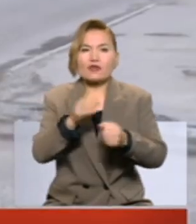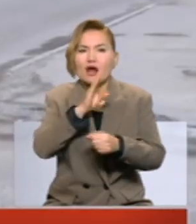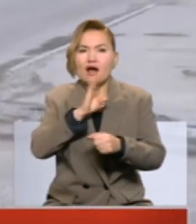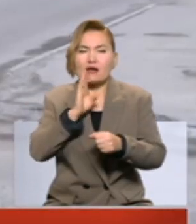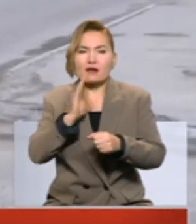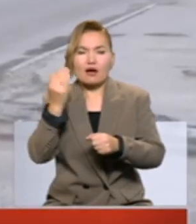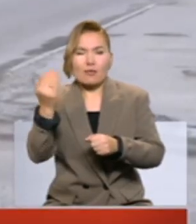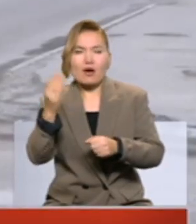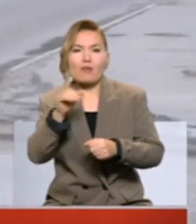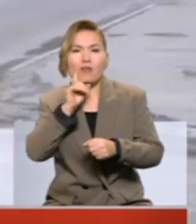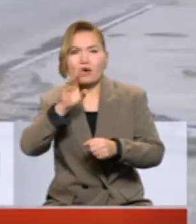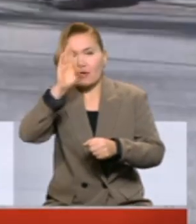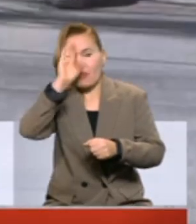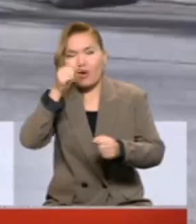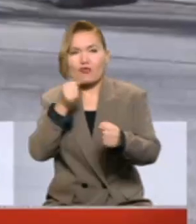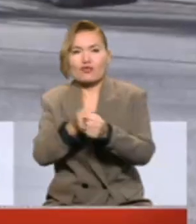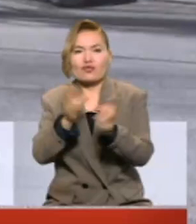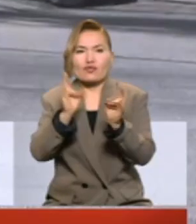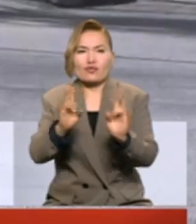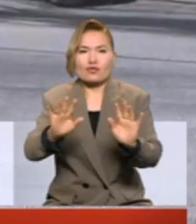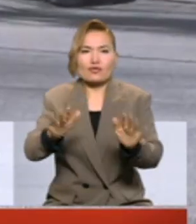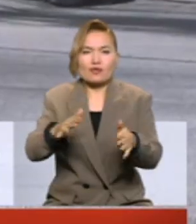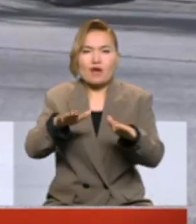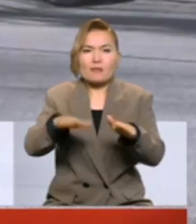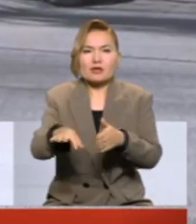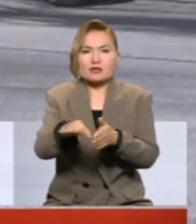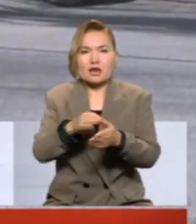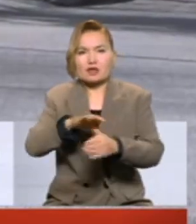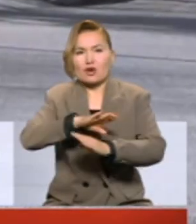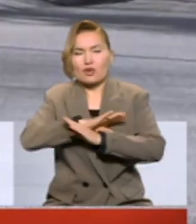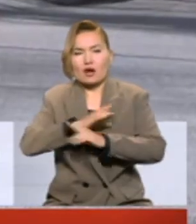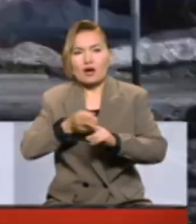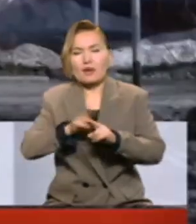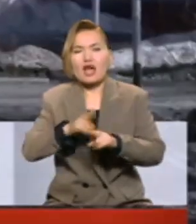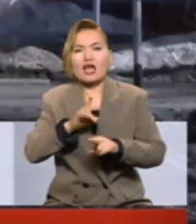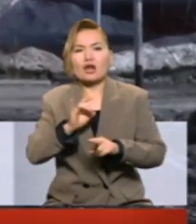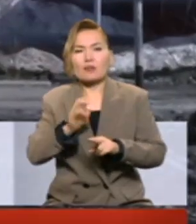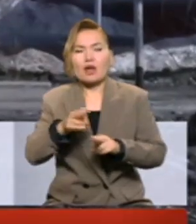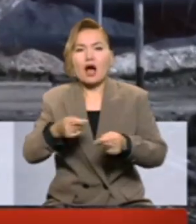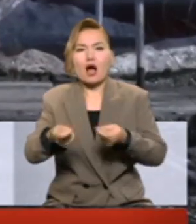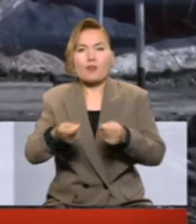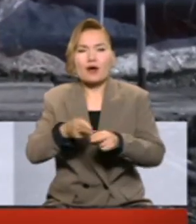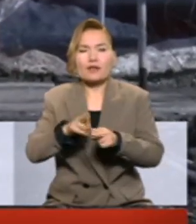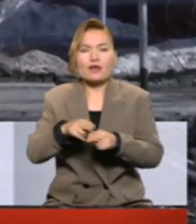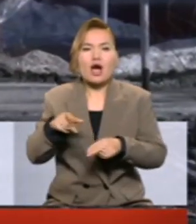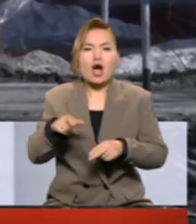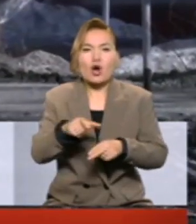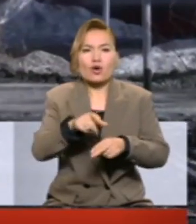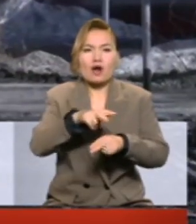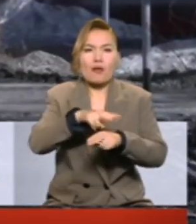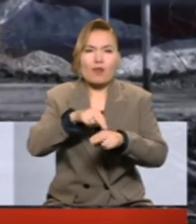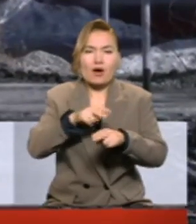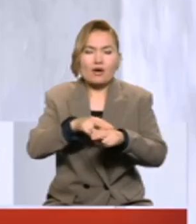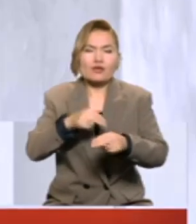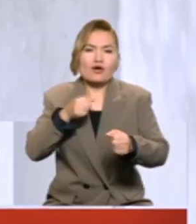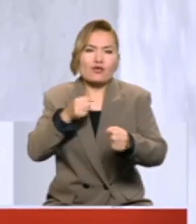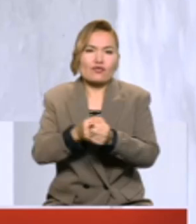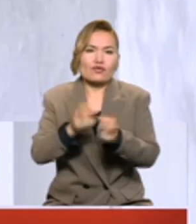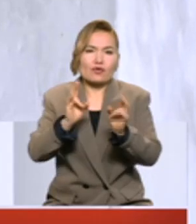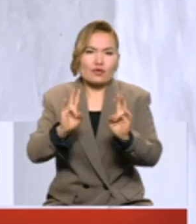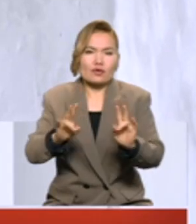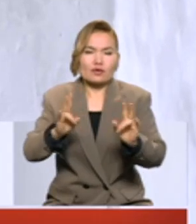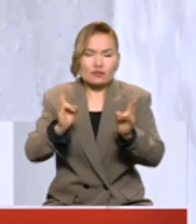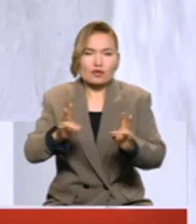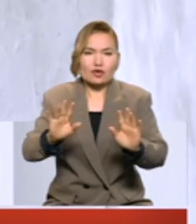Жалағаш ауылының оқушысы оқиға орнында тіл тартпай кеткен. Кербұлақ аудандық әкімдігі жол көлік оқиғасында ауыл әкімі болғанын растап